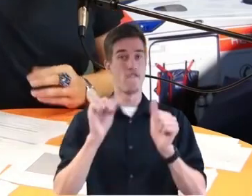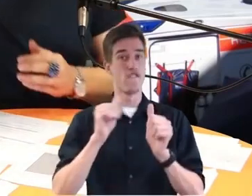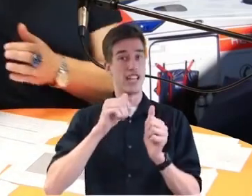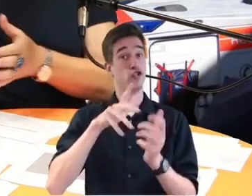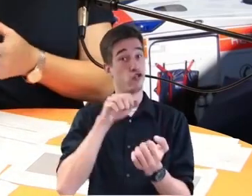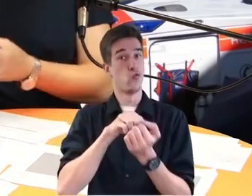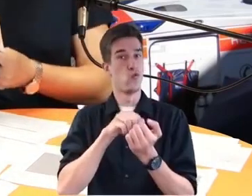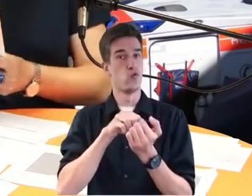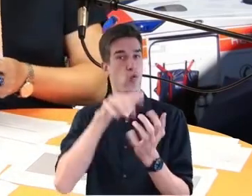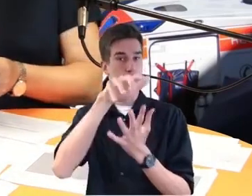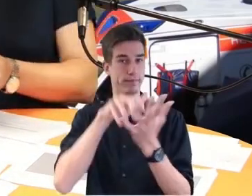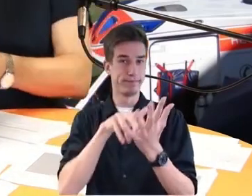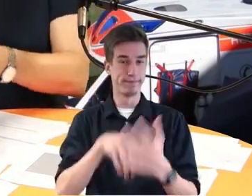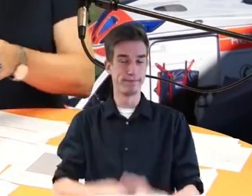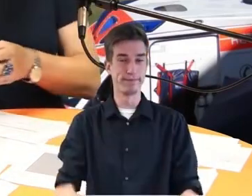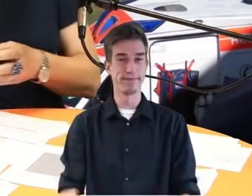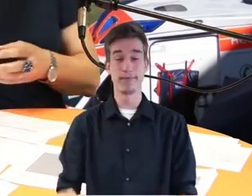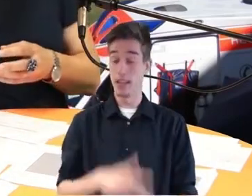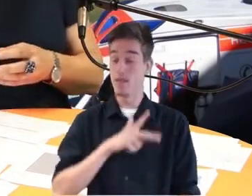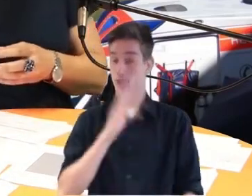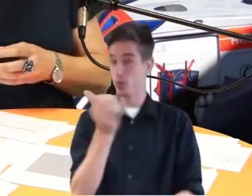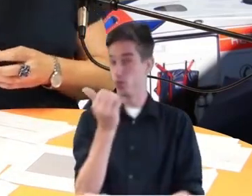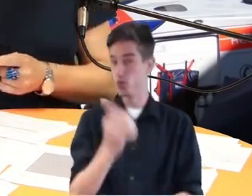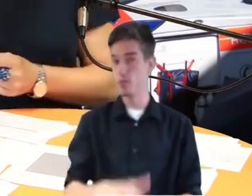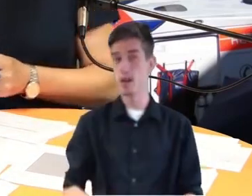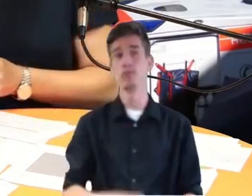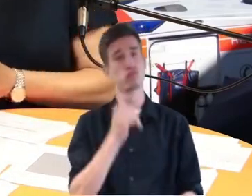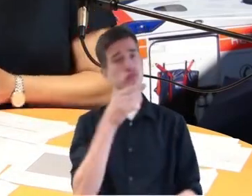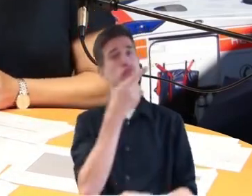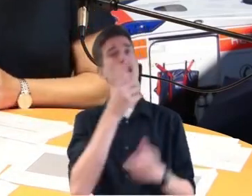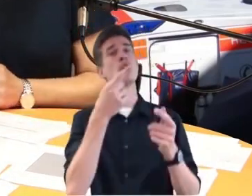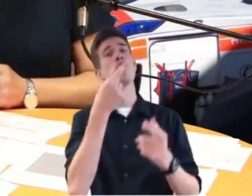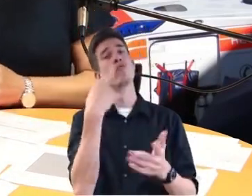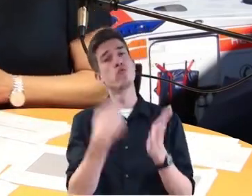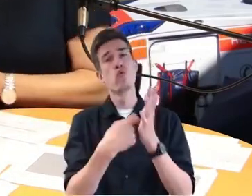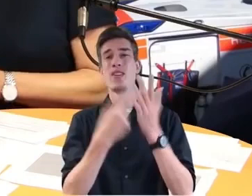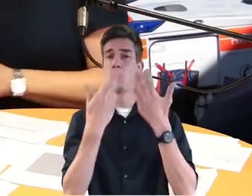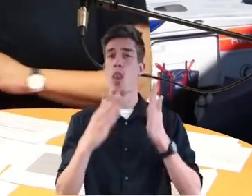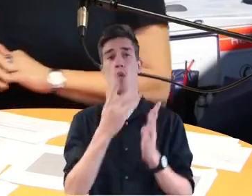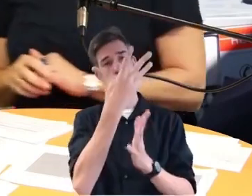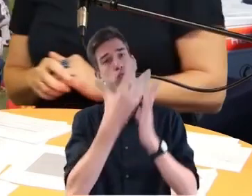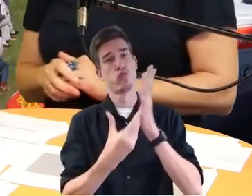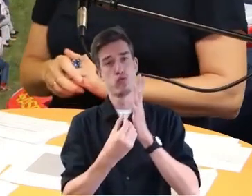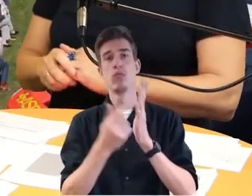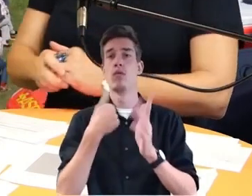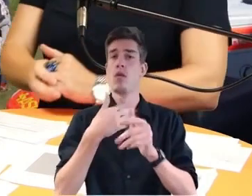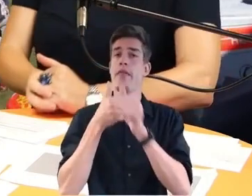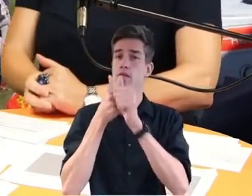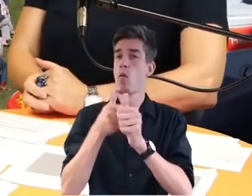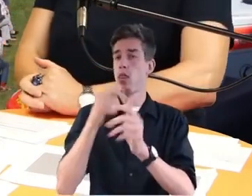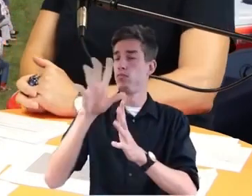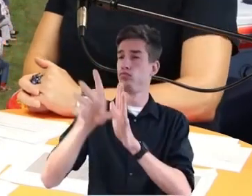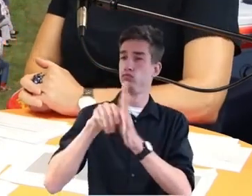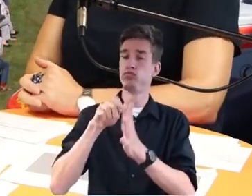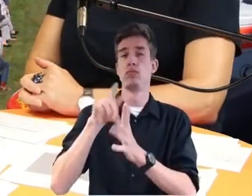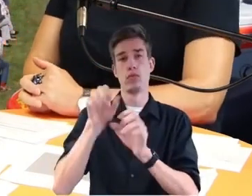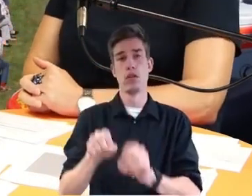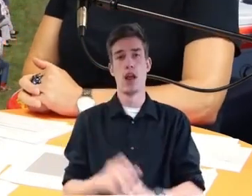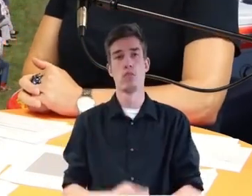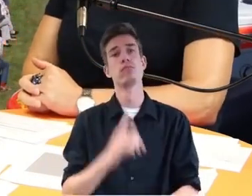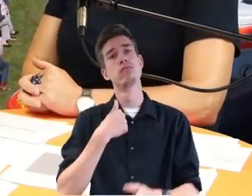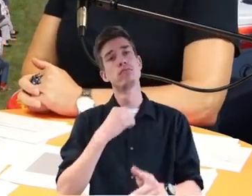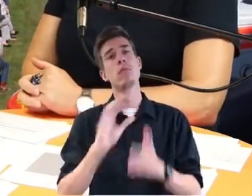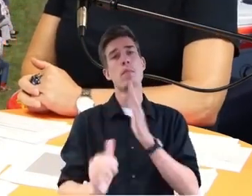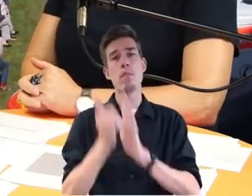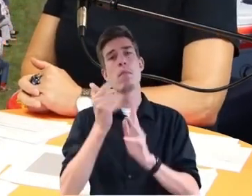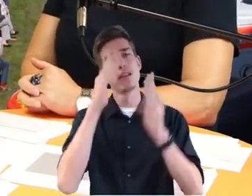der Druckerpresse. Genau. Genau. Das kann kostenfrei bei uns bestellt und auch abonniert werden. Da geht es immer um ein Schwerpunktthema aus dem